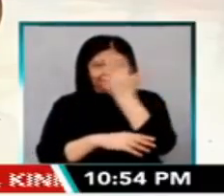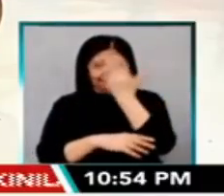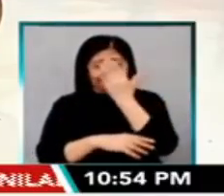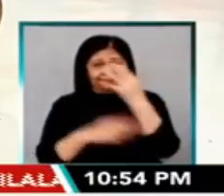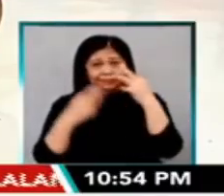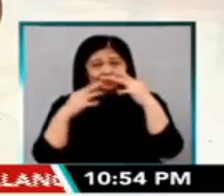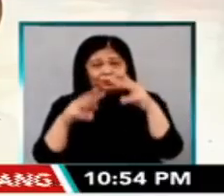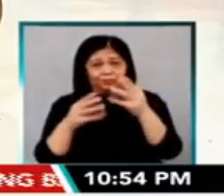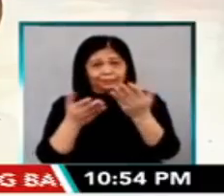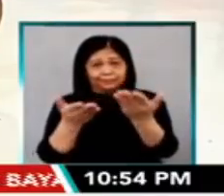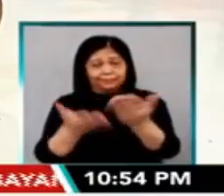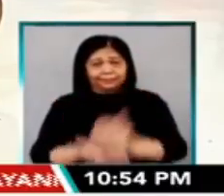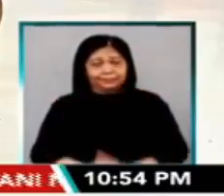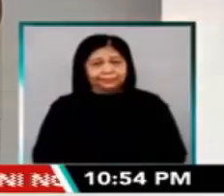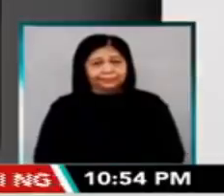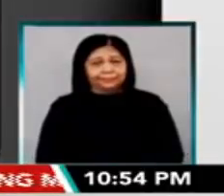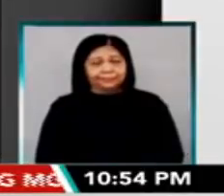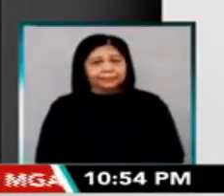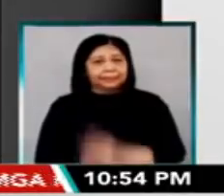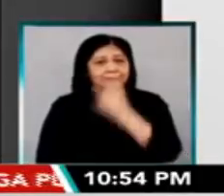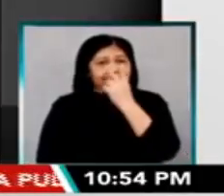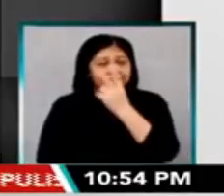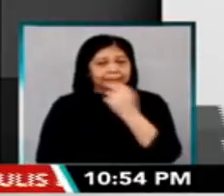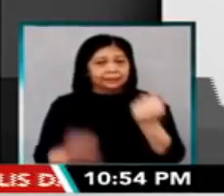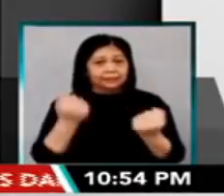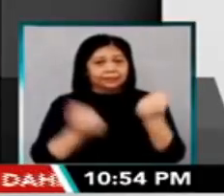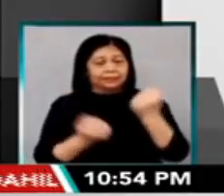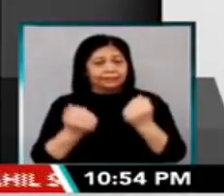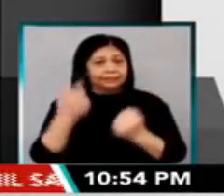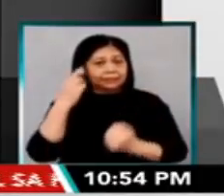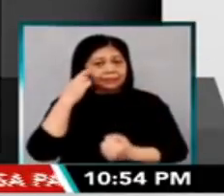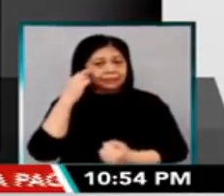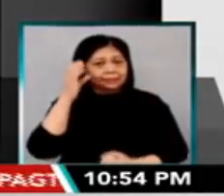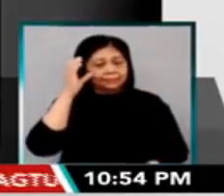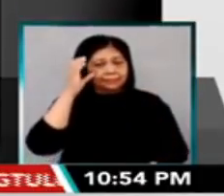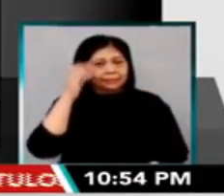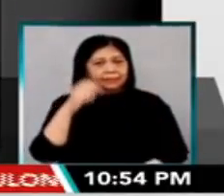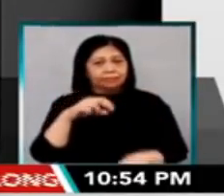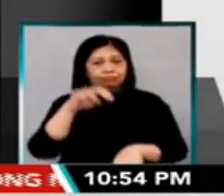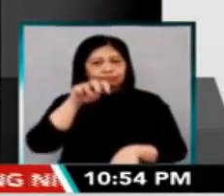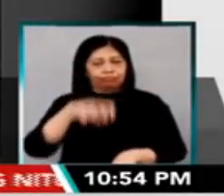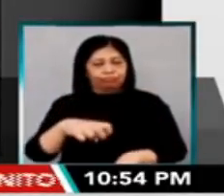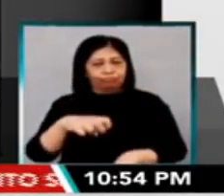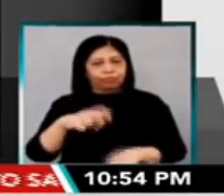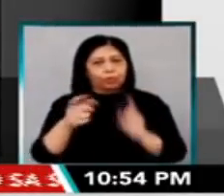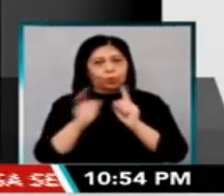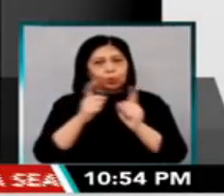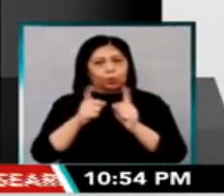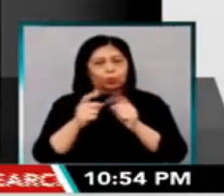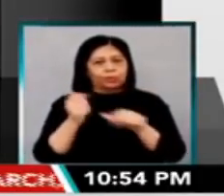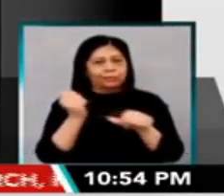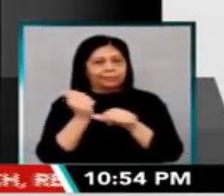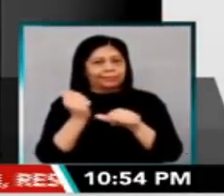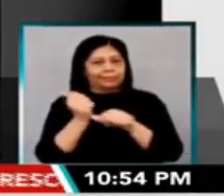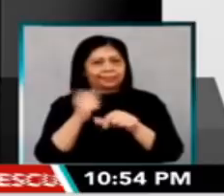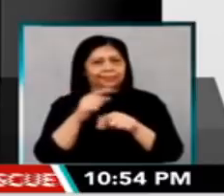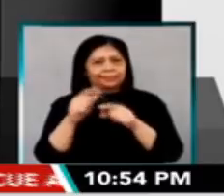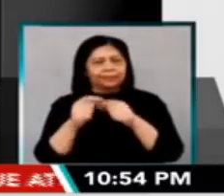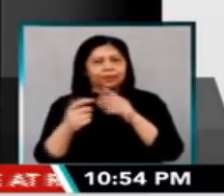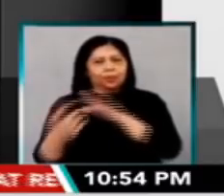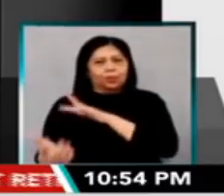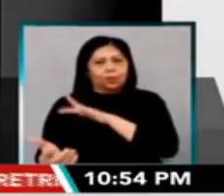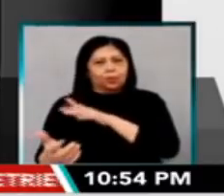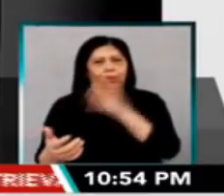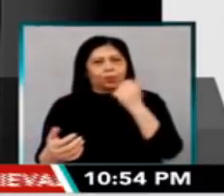mapapanood. Makikita ang driver na si Rani Cabaneros na nakaupo at kausap ang kanyang pahinante na naghihintay raw noon ng resibo